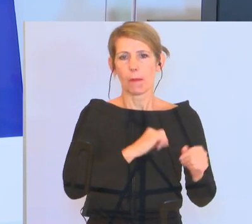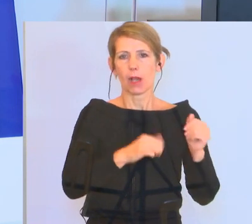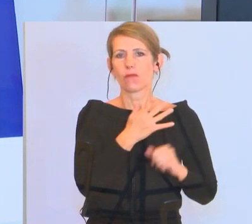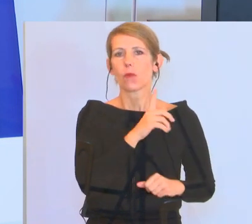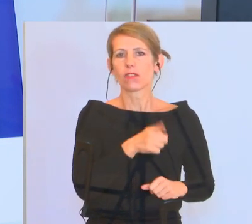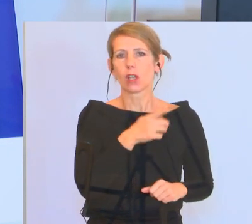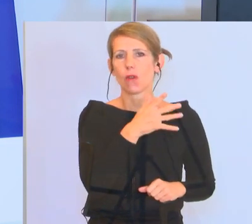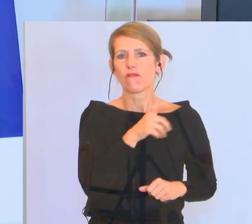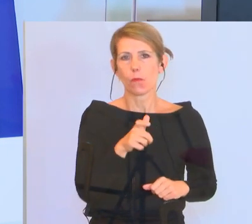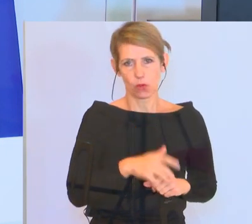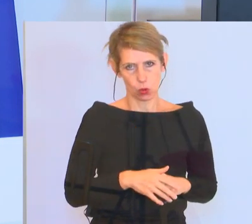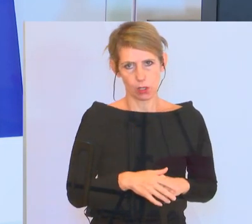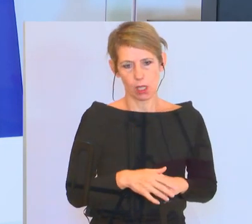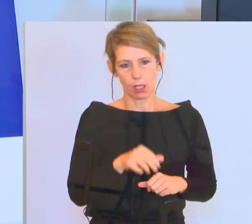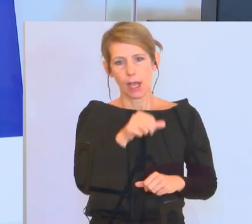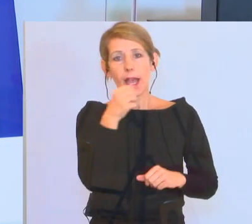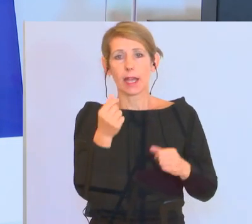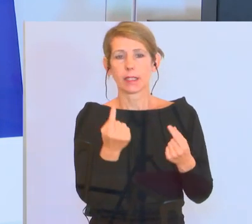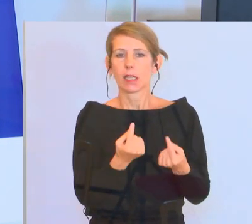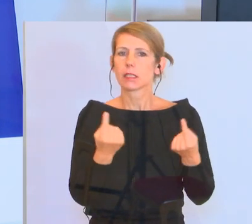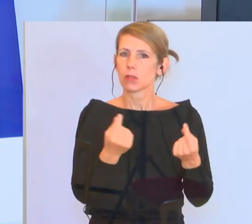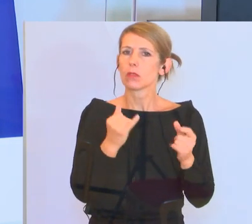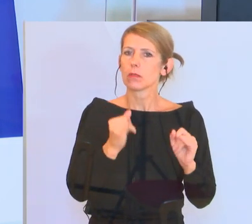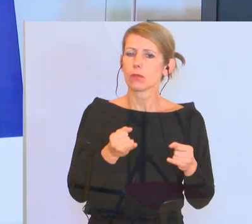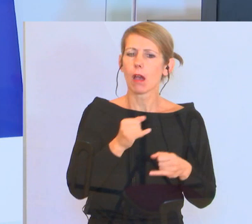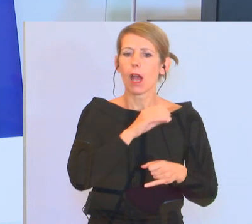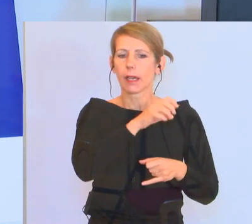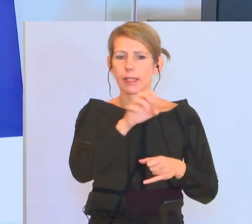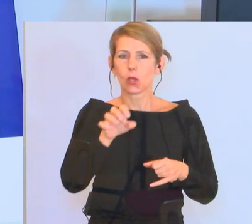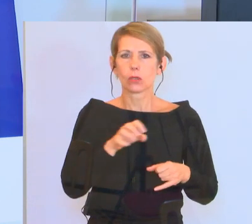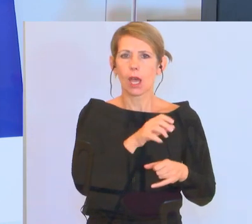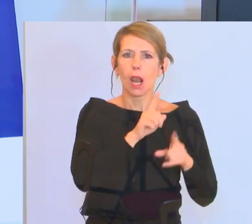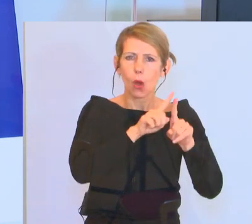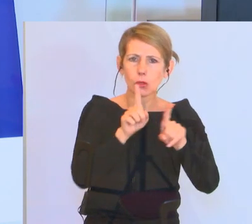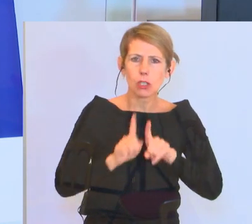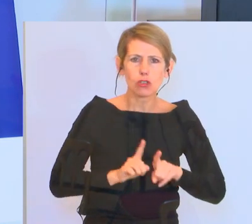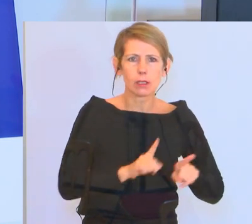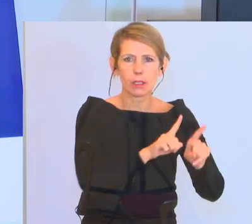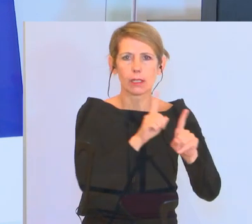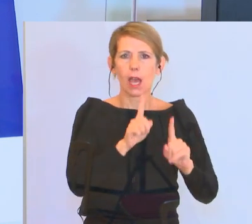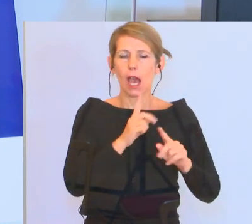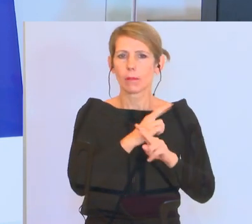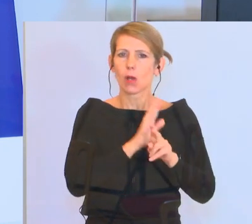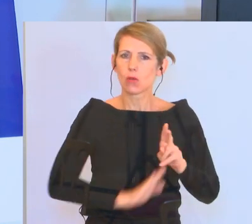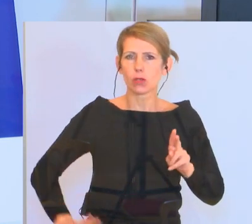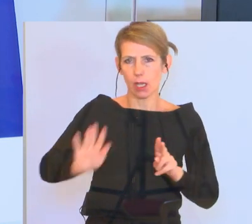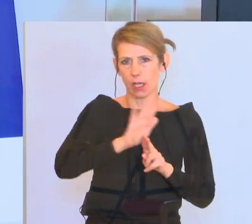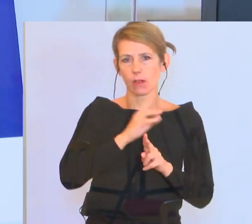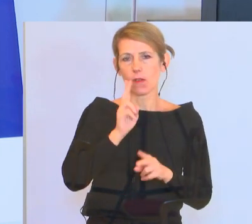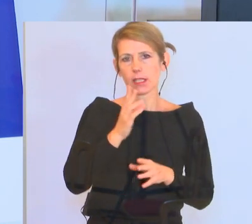5.500. Also wir haben hier zwar die Situation, dass das regional unterschiedlich ist, aber dennoch konnten wir österreichweit